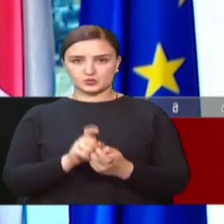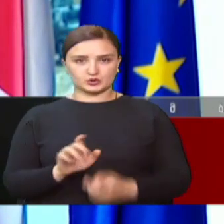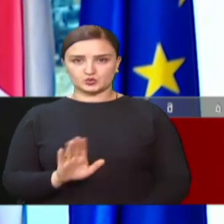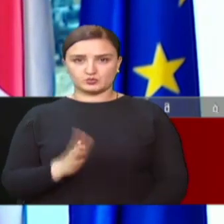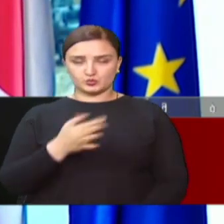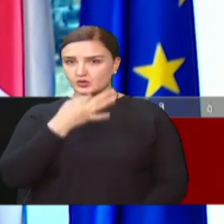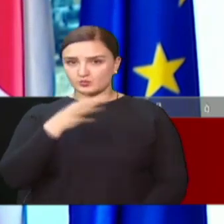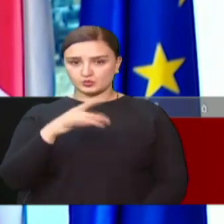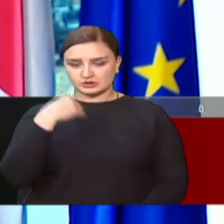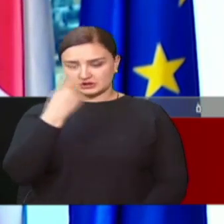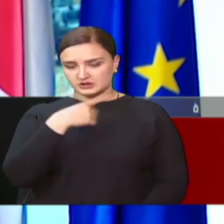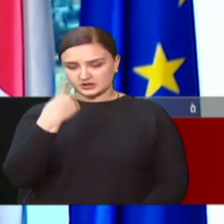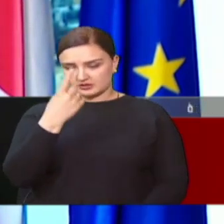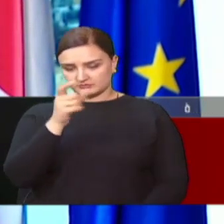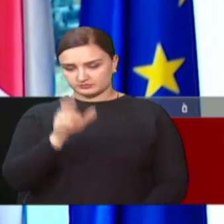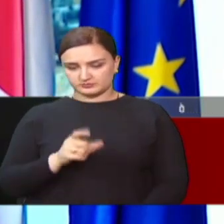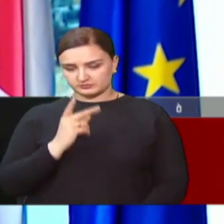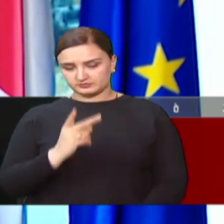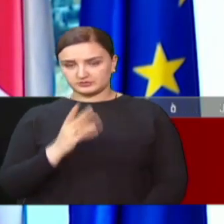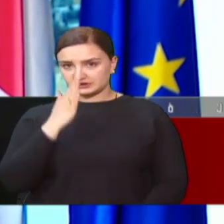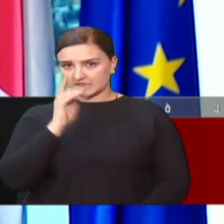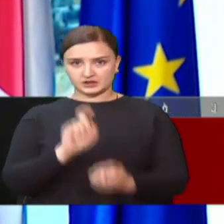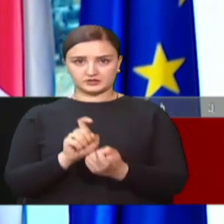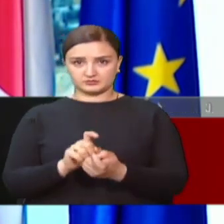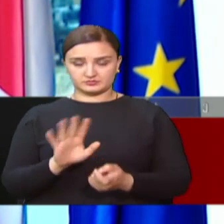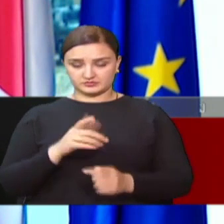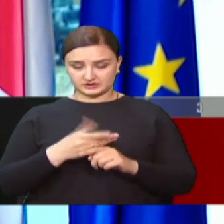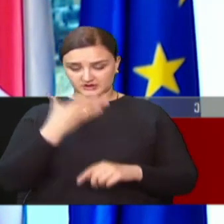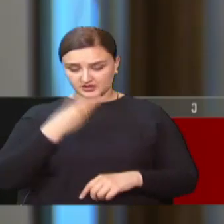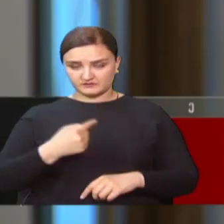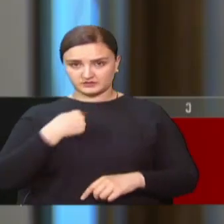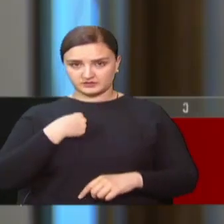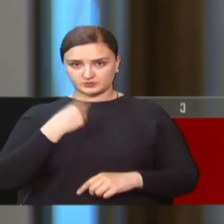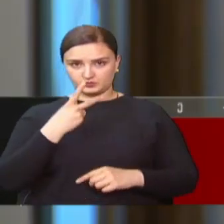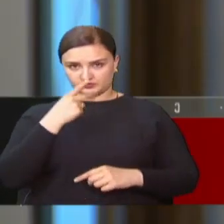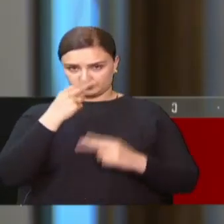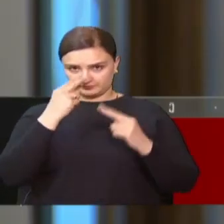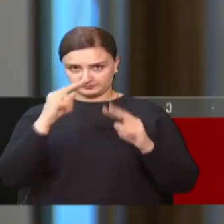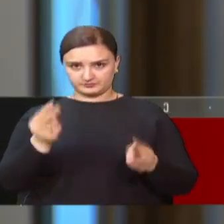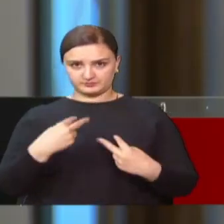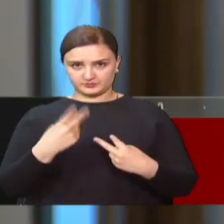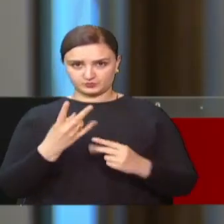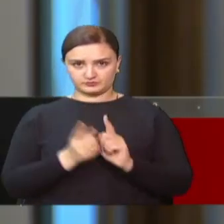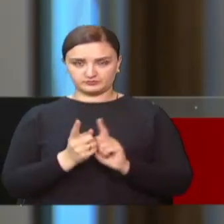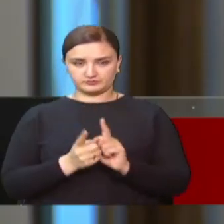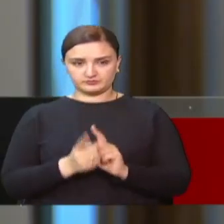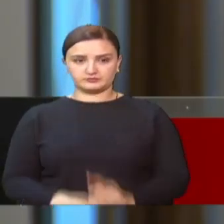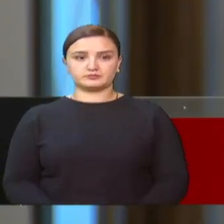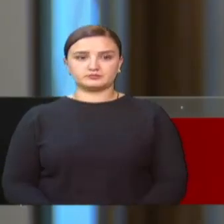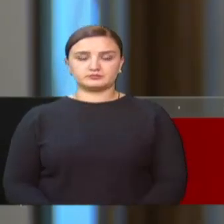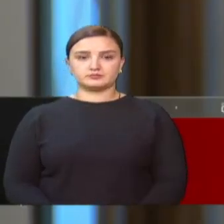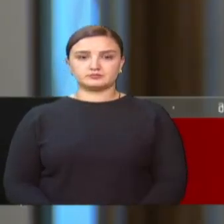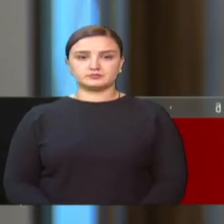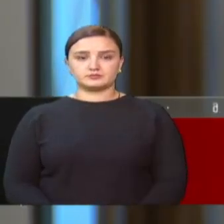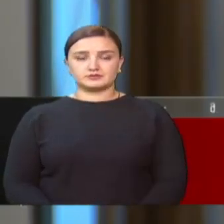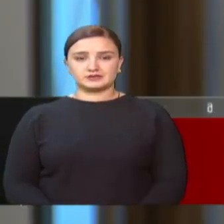არ მოგწონ შენი თავი სარკეში. Რამე რაღაცა შენ თავში უნდა გამოასწორო. ნაწილობრივ ფიქრობ რომ არასწორია, მაგრამ მე მესმის, იმიტომ